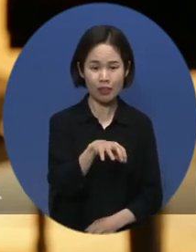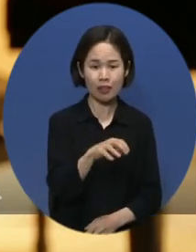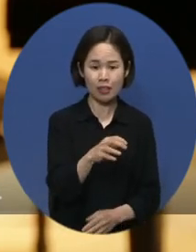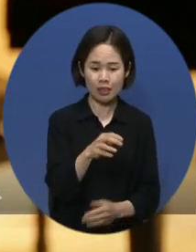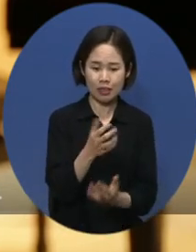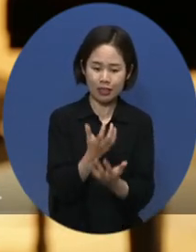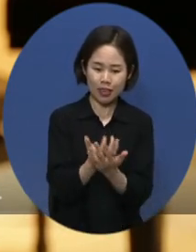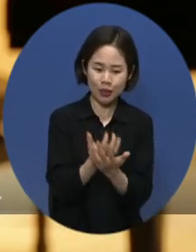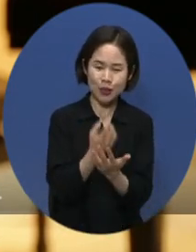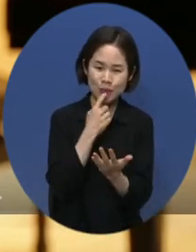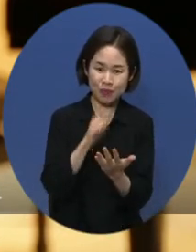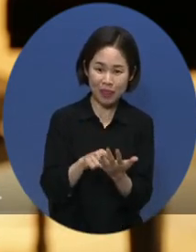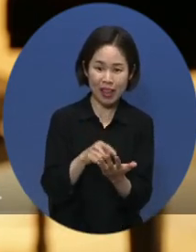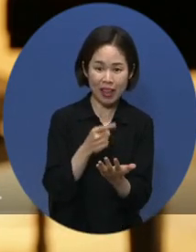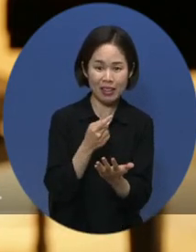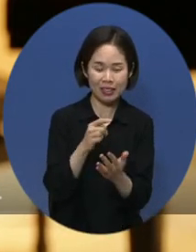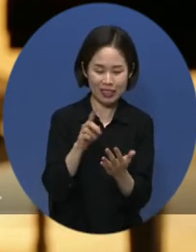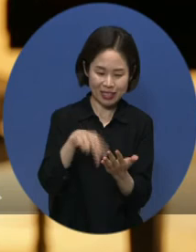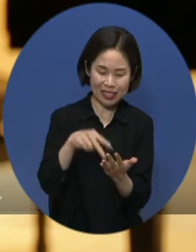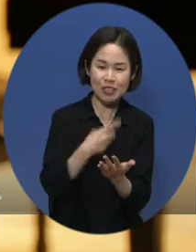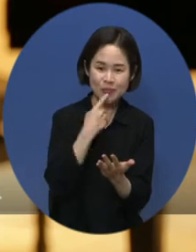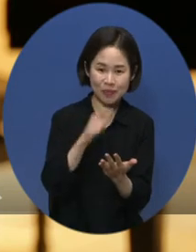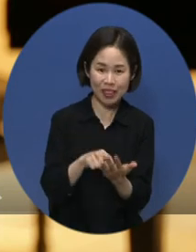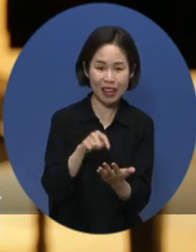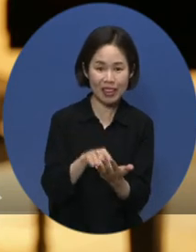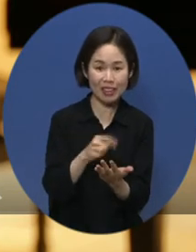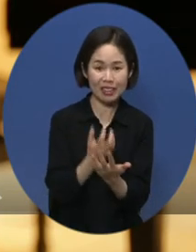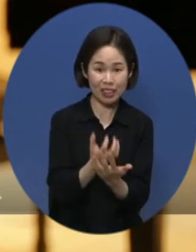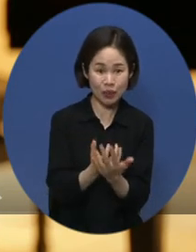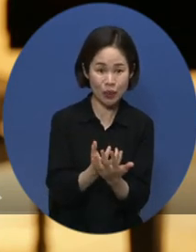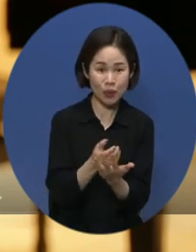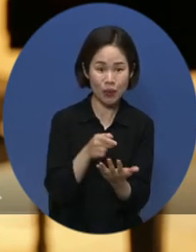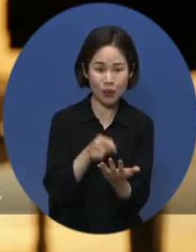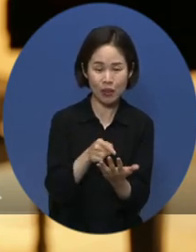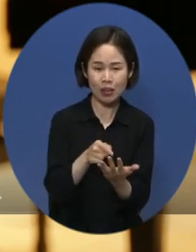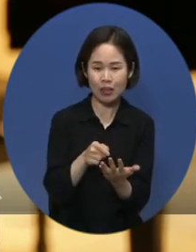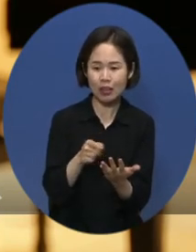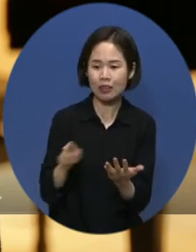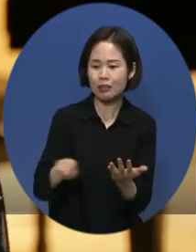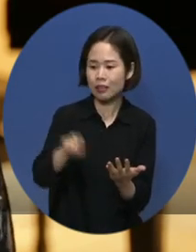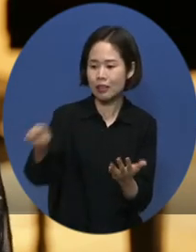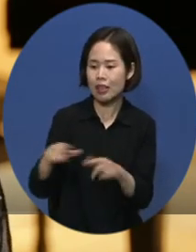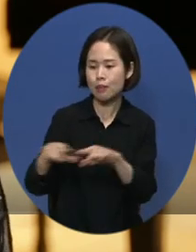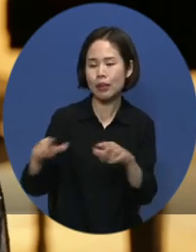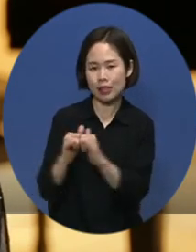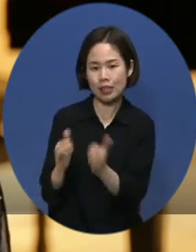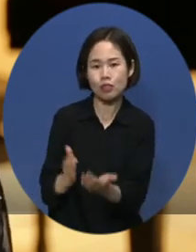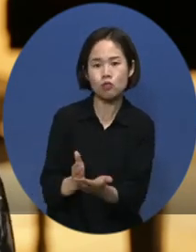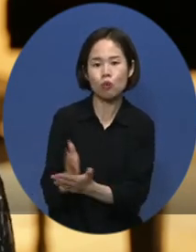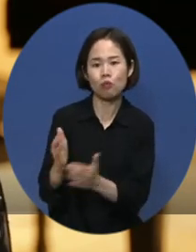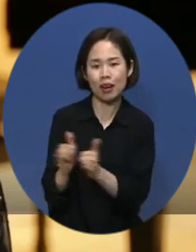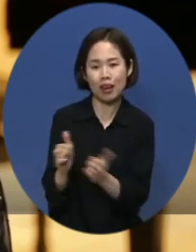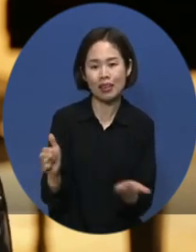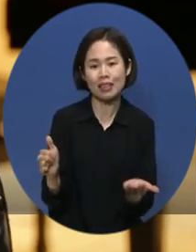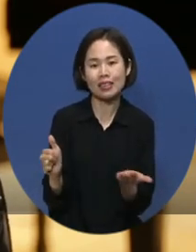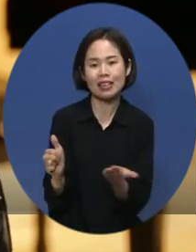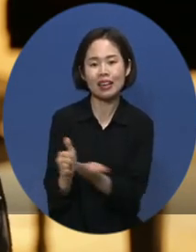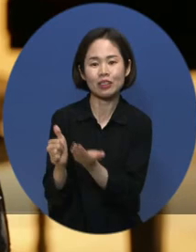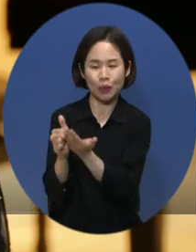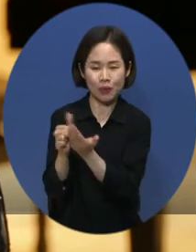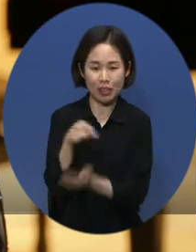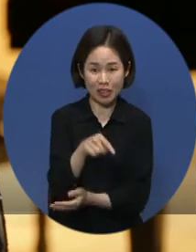자료를 제작하기도 하지만 이런 전문 인력들을 양성하는 교육들을 또 열심히 하려고 합니다. 그래서 제일 중요한